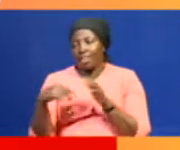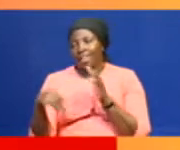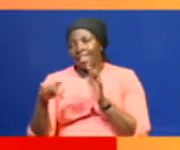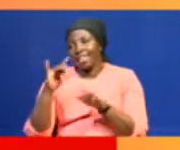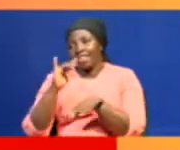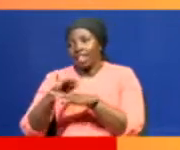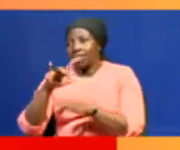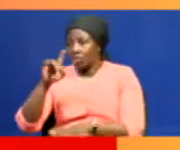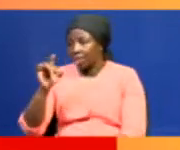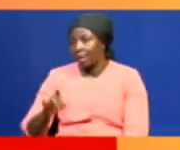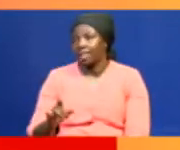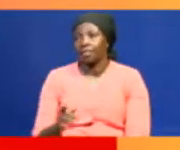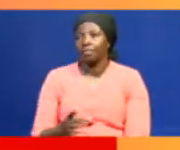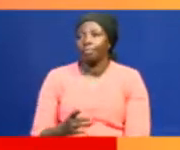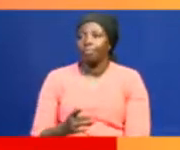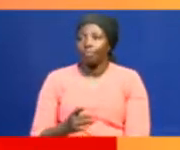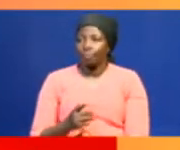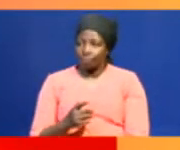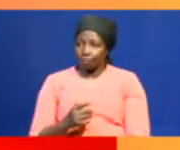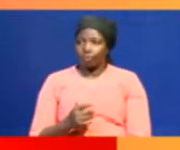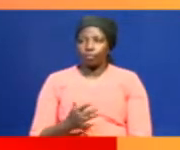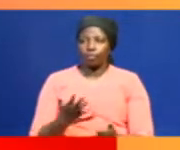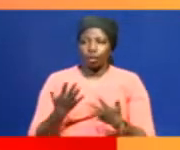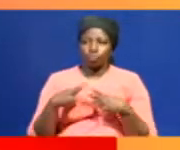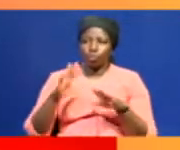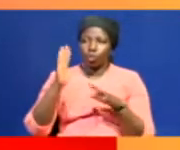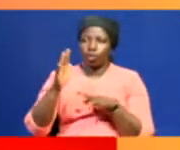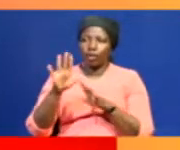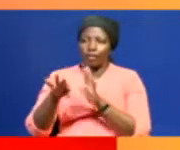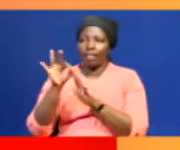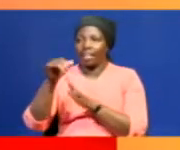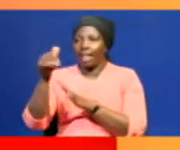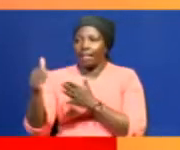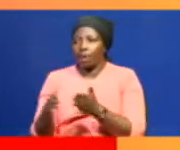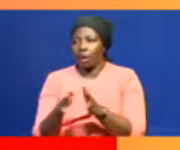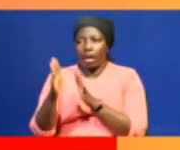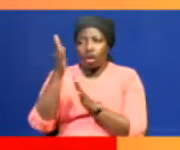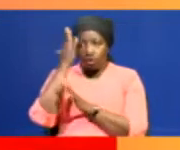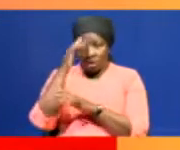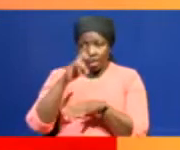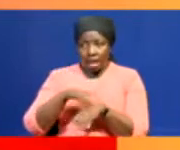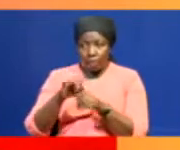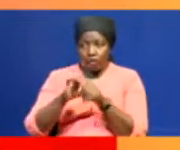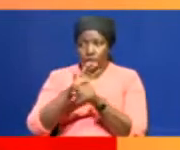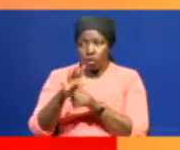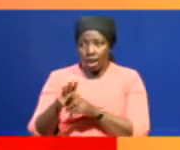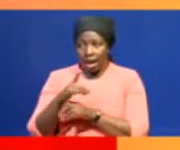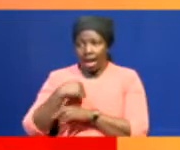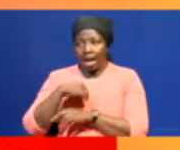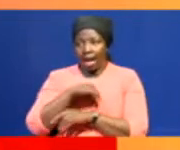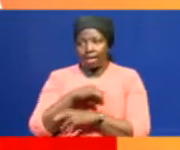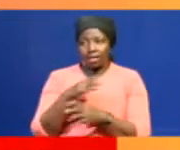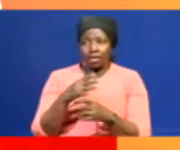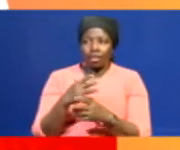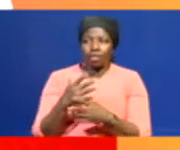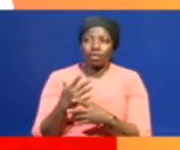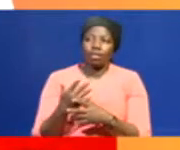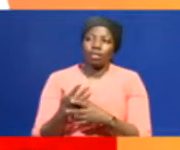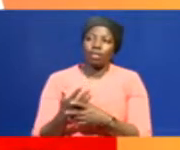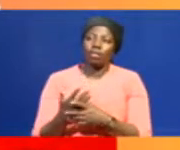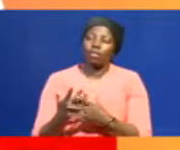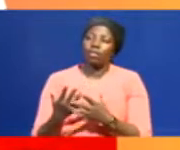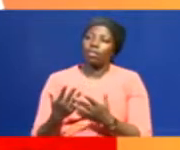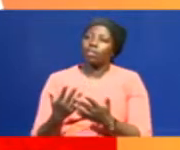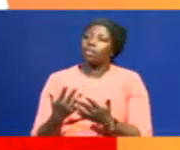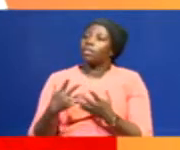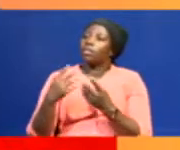we'll have to change. Watu wataadapt mbinu zingine. Unajua vile COVID ilikuja, tulikuwa tunaenda conference meetings kwa boardroom.